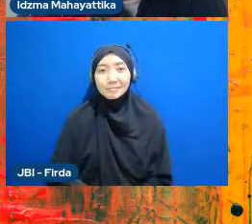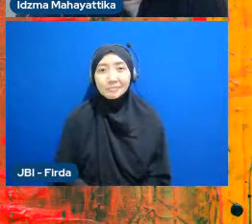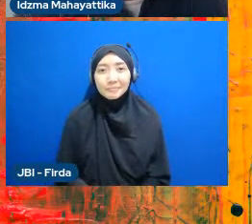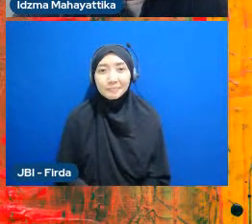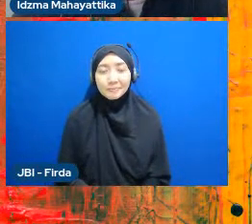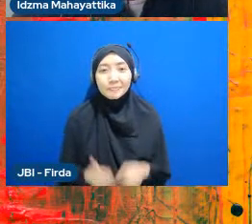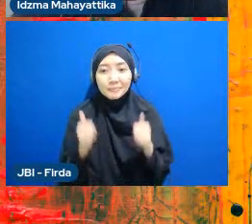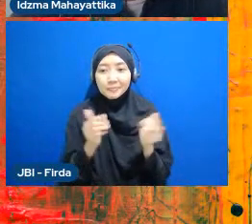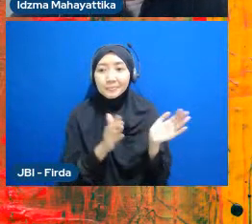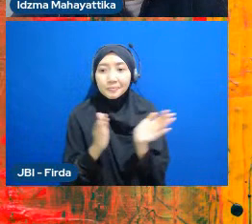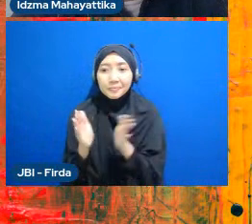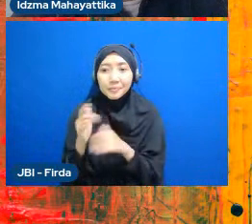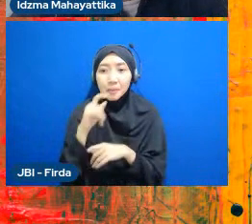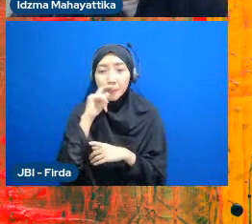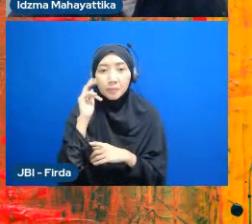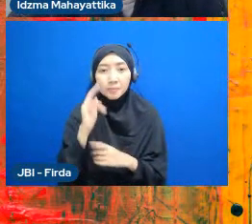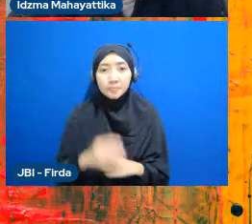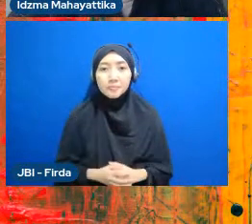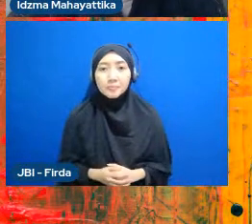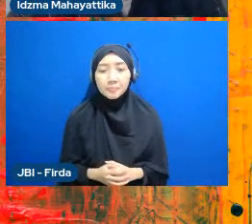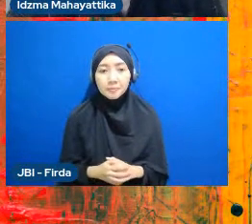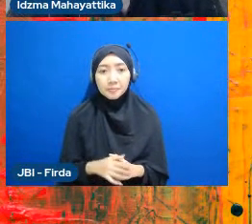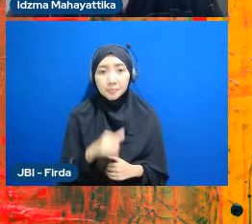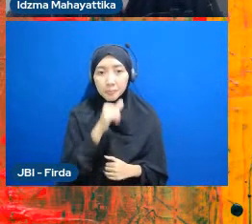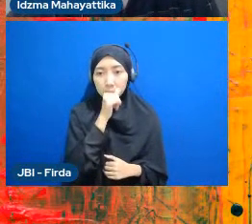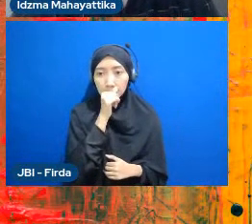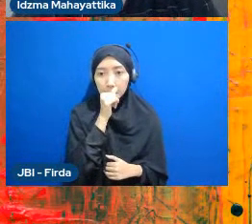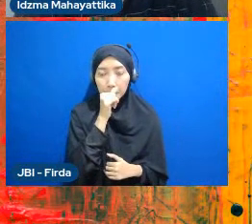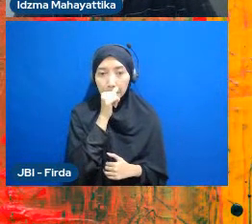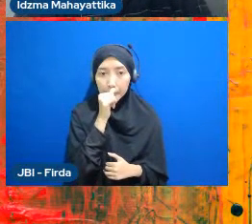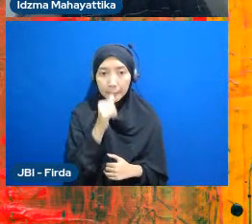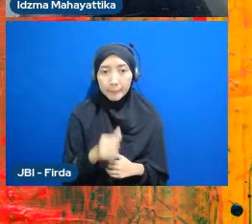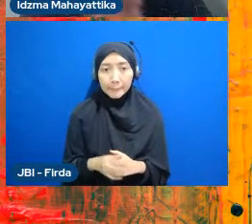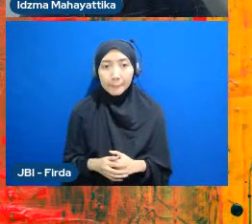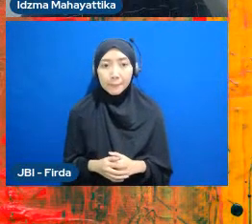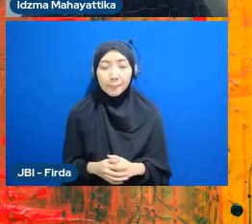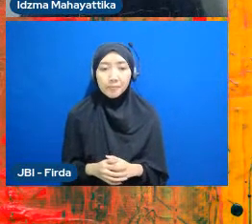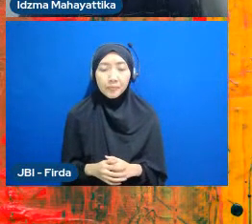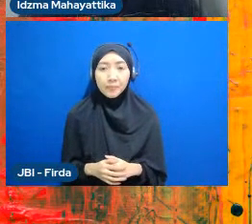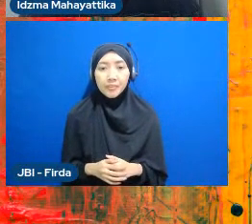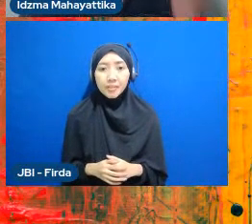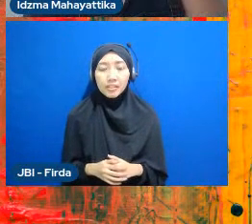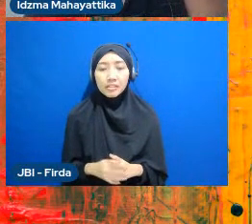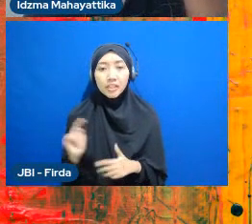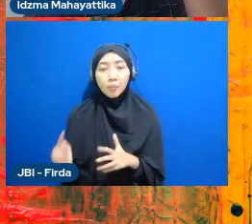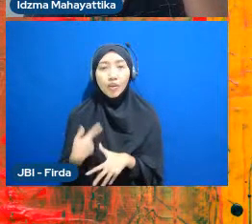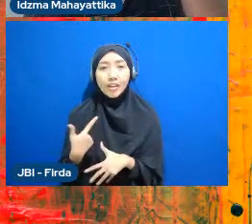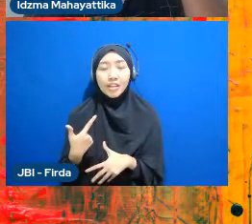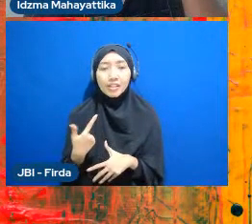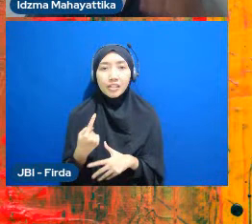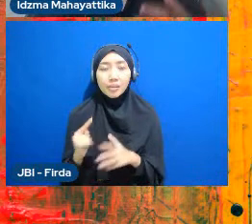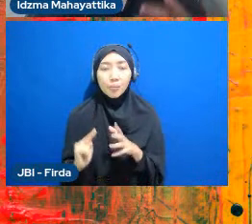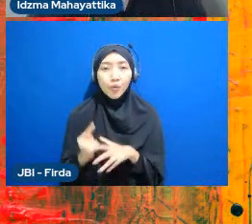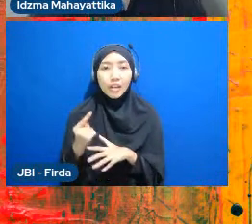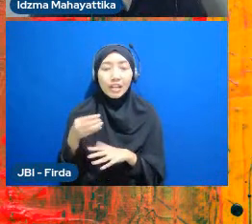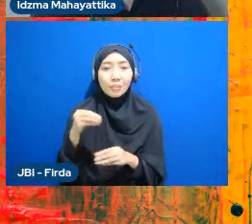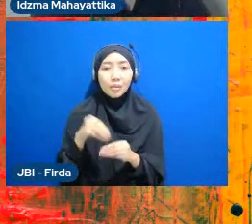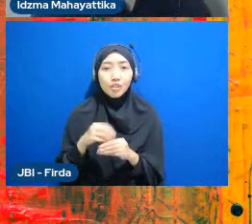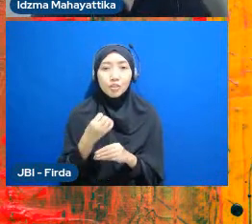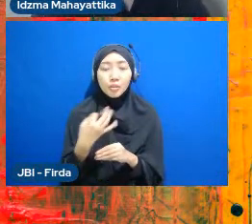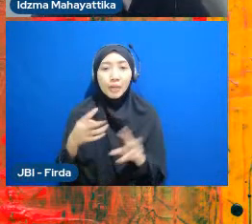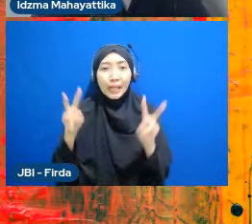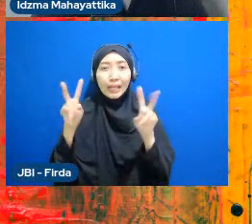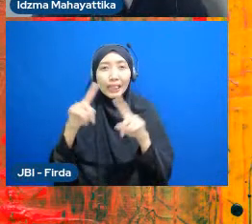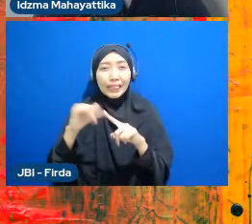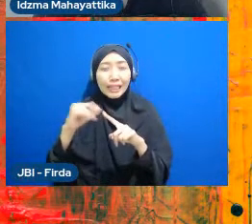Lanjut Bapak Ibu. Nah, selanjutnya. Nah, saya akan mulai masuk ke beberapa tips